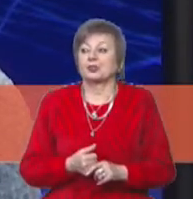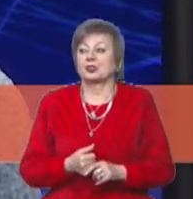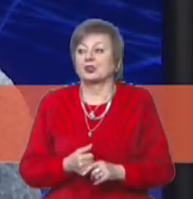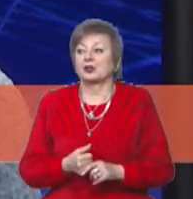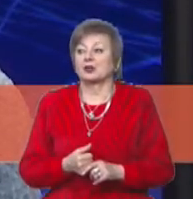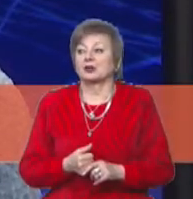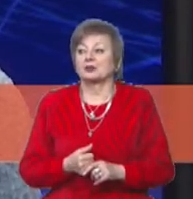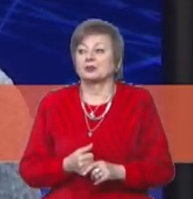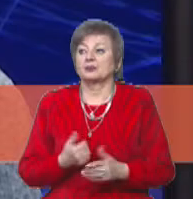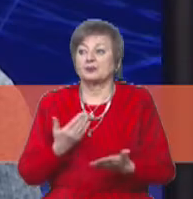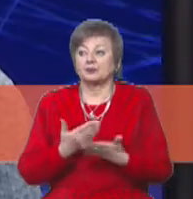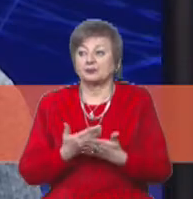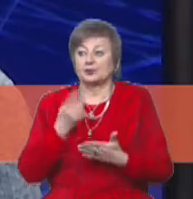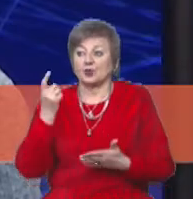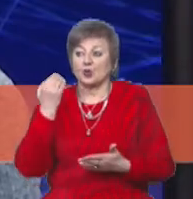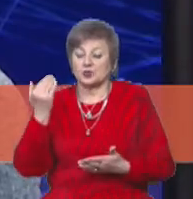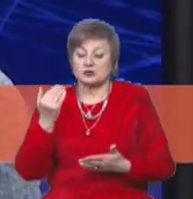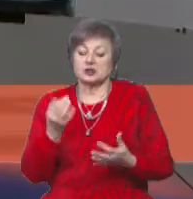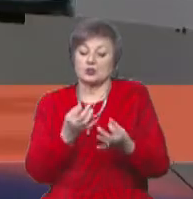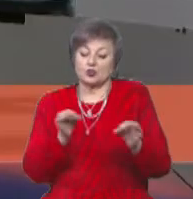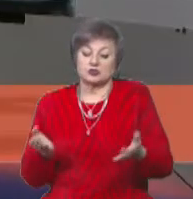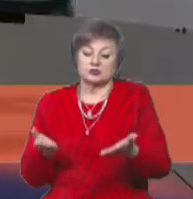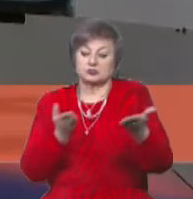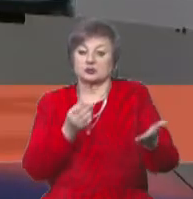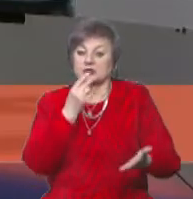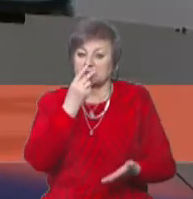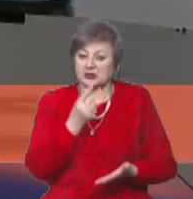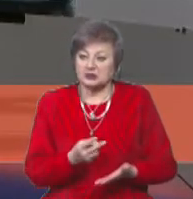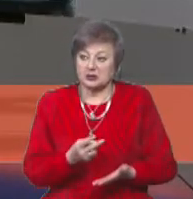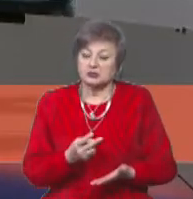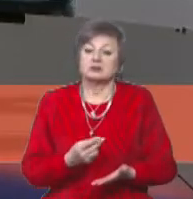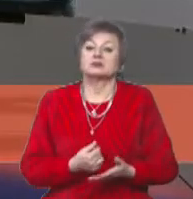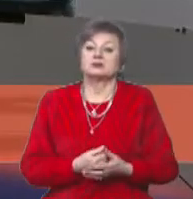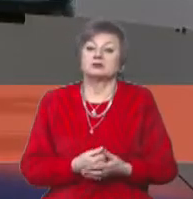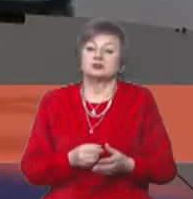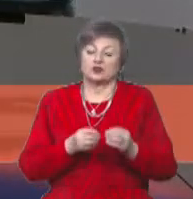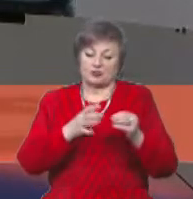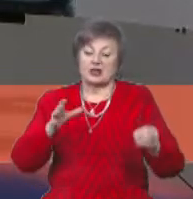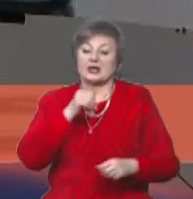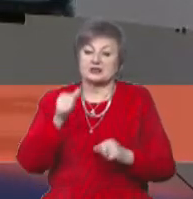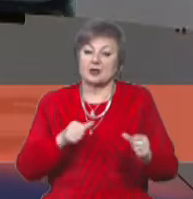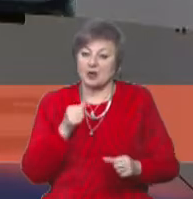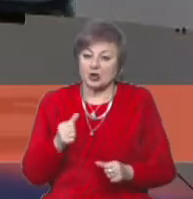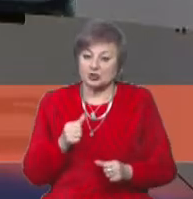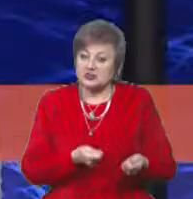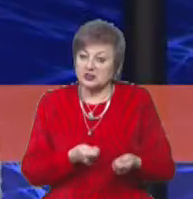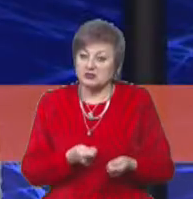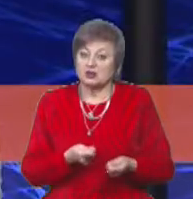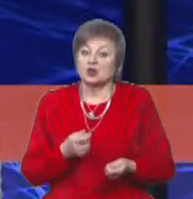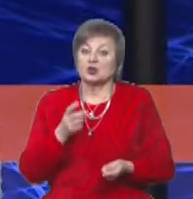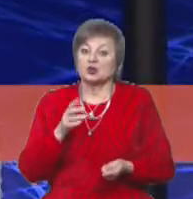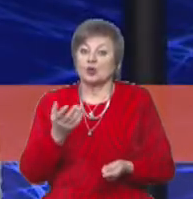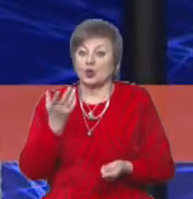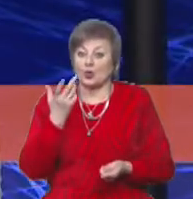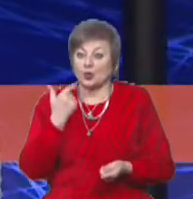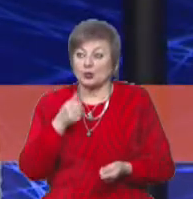Бо він мене запустив на конюшню. Це був 2015-й? Так, це був 2015-й, там були обстріли. Але коли я